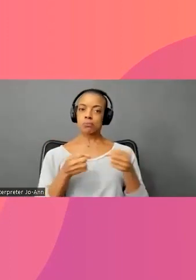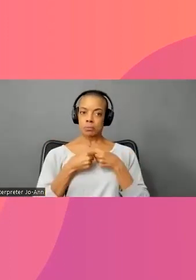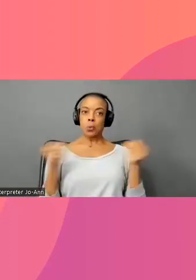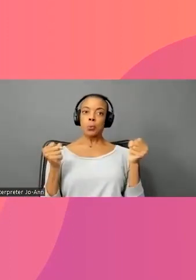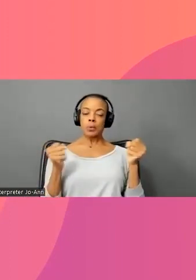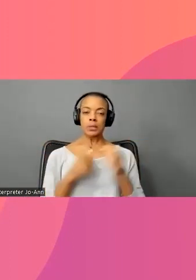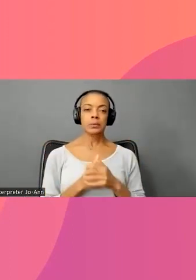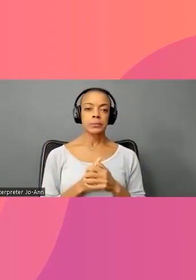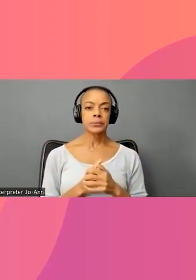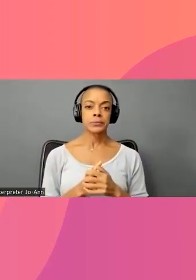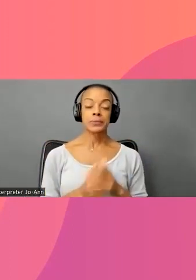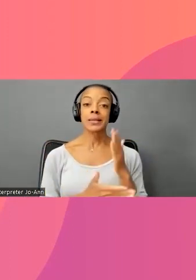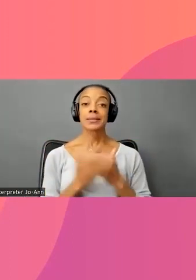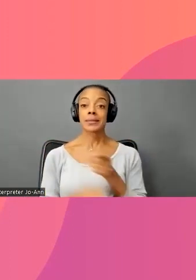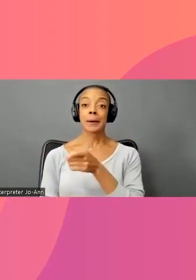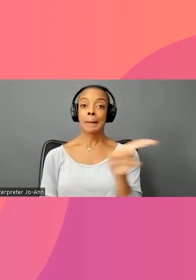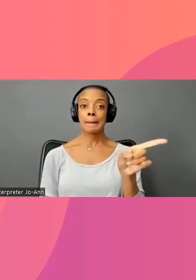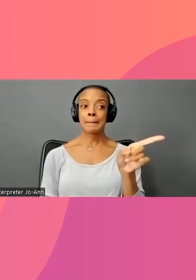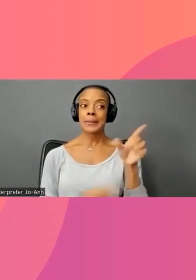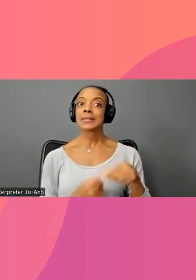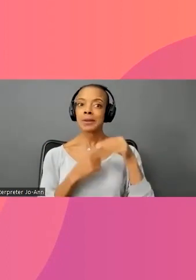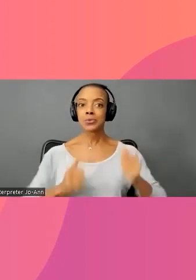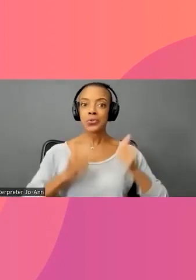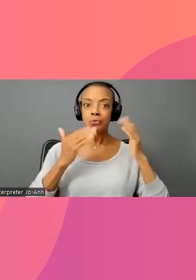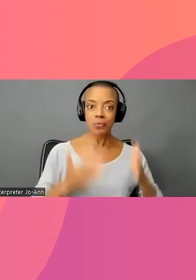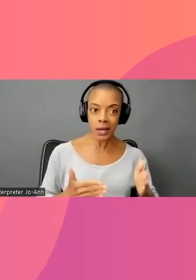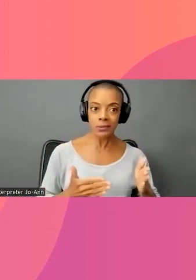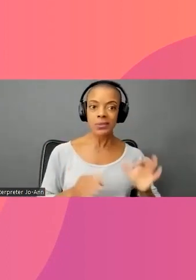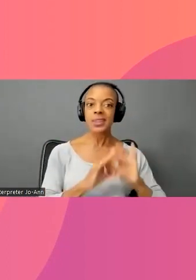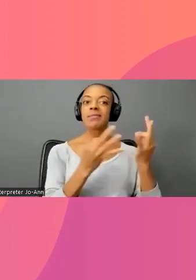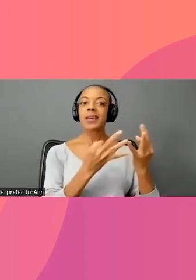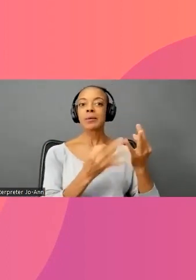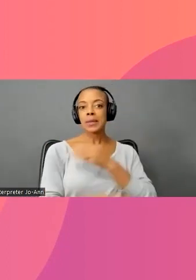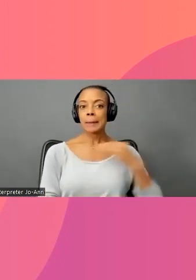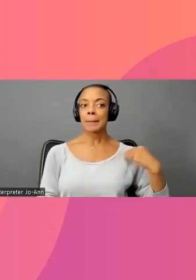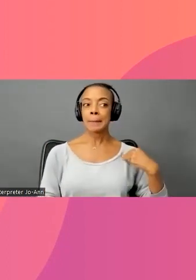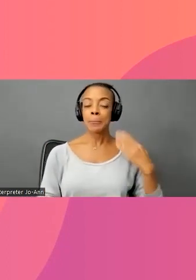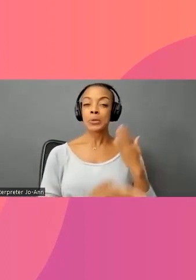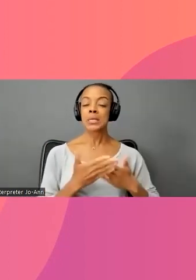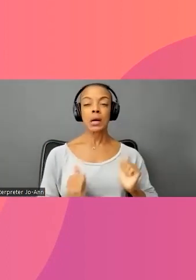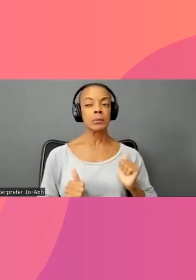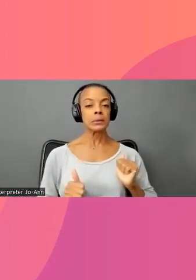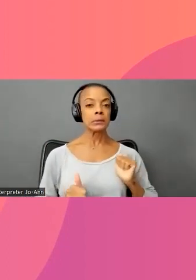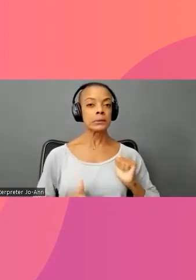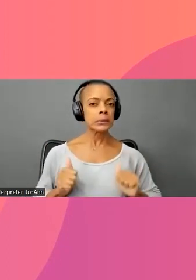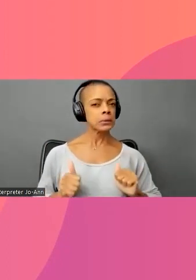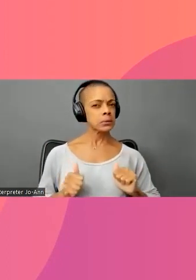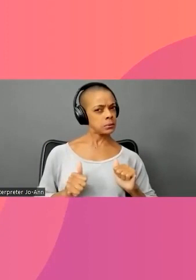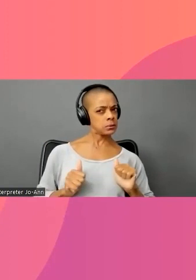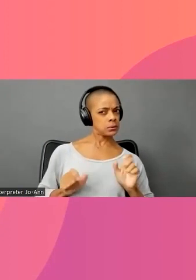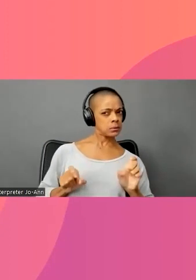être utilisées plus précisément. Certaines de ces participantes, particulièrement les survivantes et les préposées aux